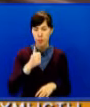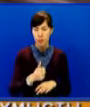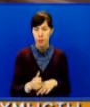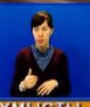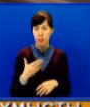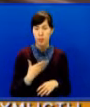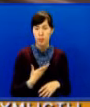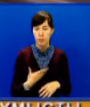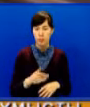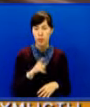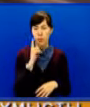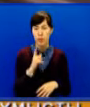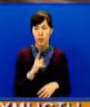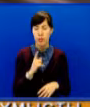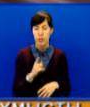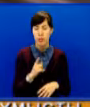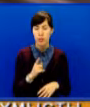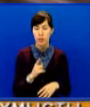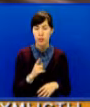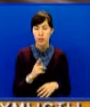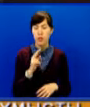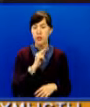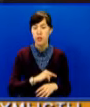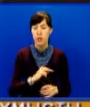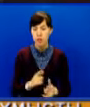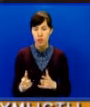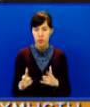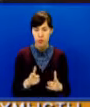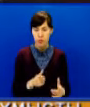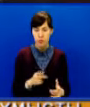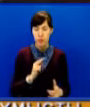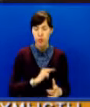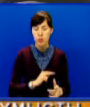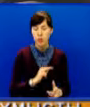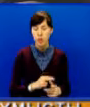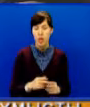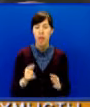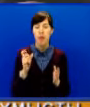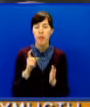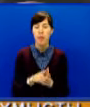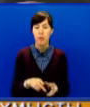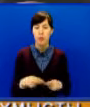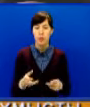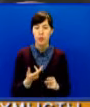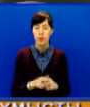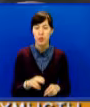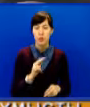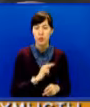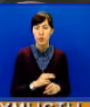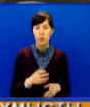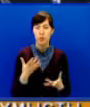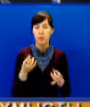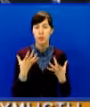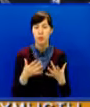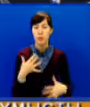бағдарламамен жасалған жұмыс бұл. Жаңа бағдарлама жаңа міндеттер жүктейді. Осы орайда жұмысына жүрдім